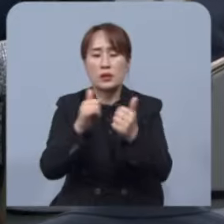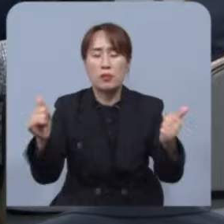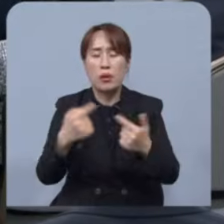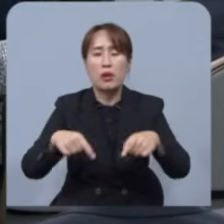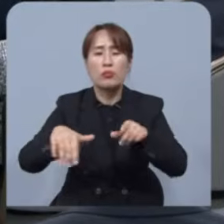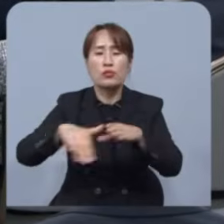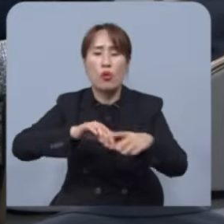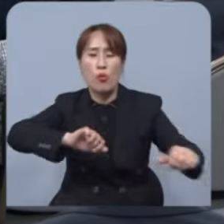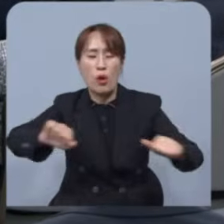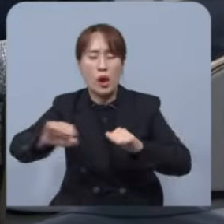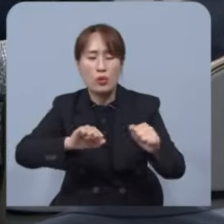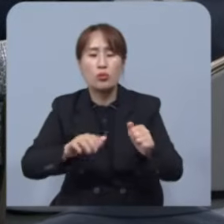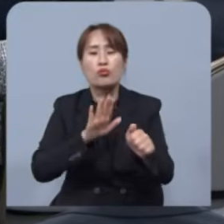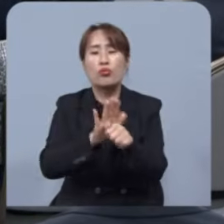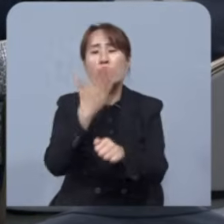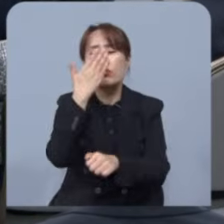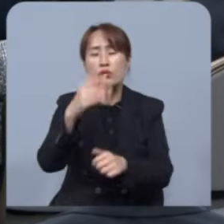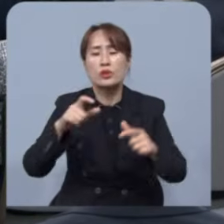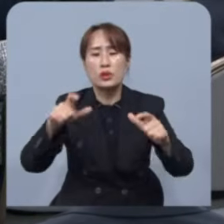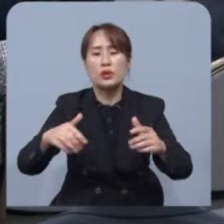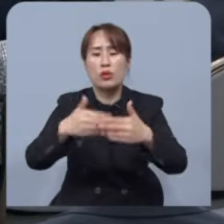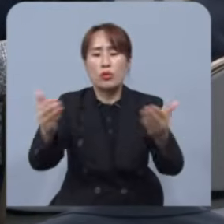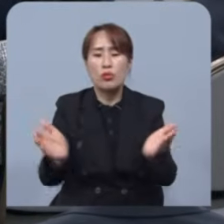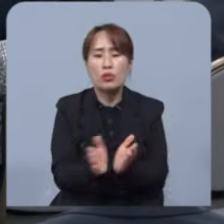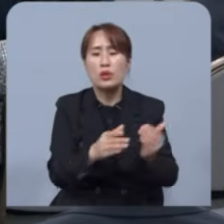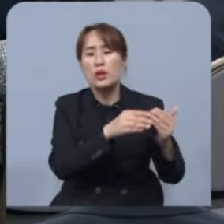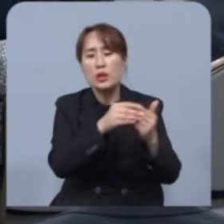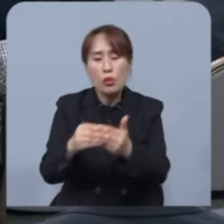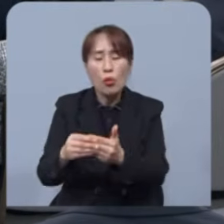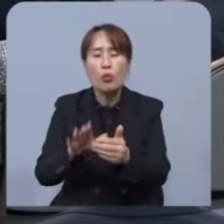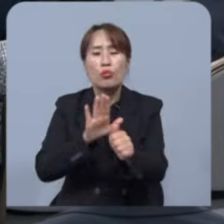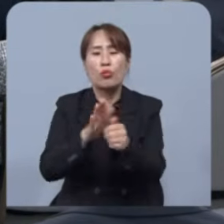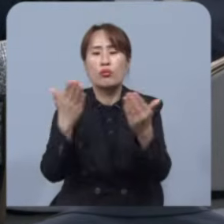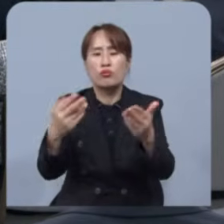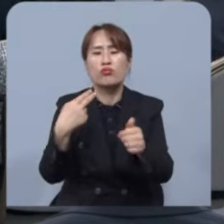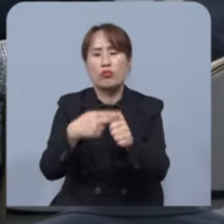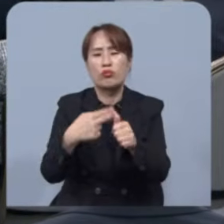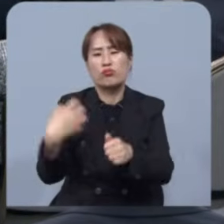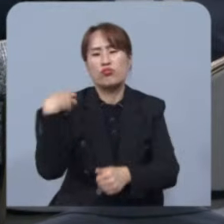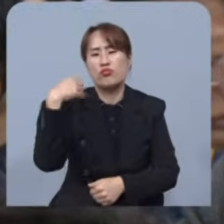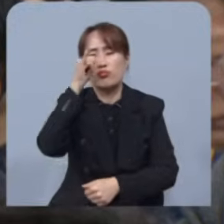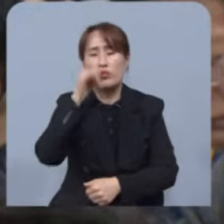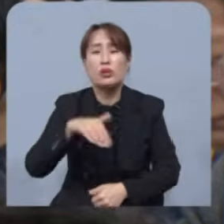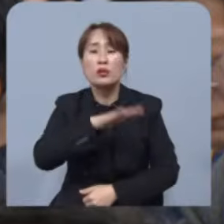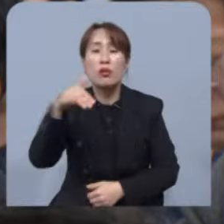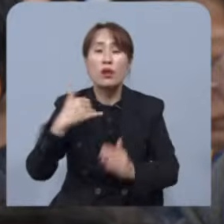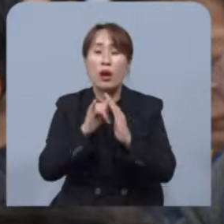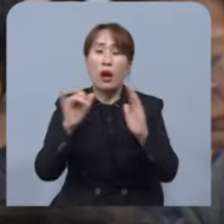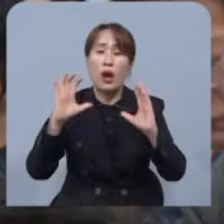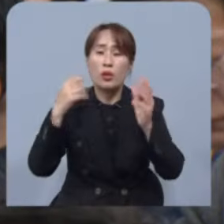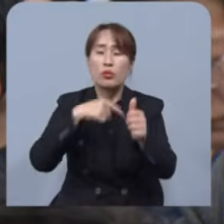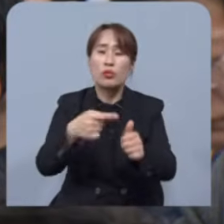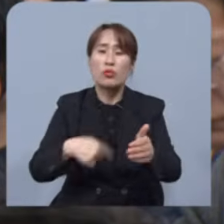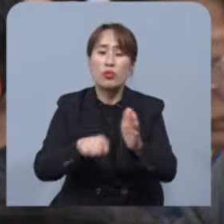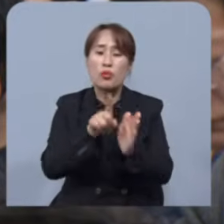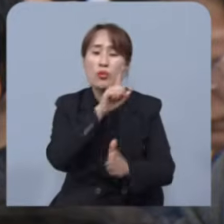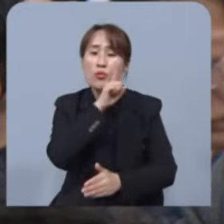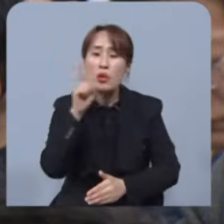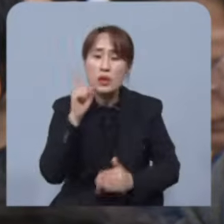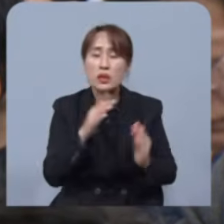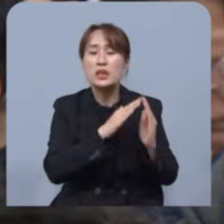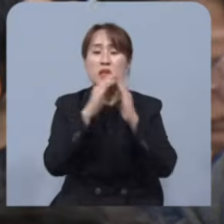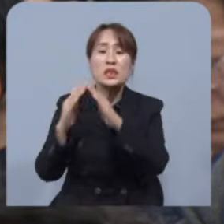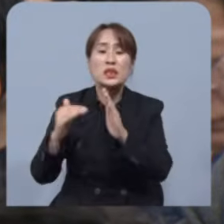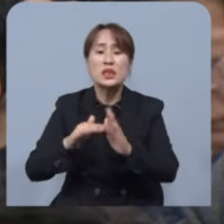문화 활동으로까지 이어지며 지역 공동체를 이어주는 중요한 역할을 해왔습니다. 저희 가족은 아이 교육을 위해 계산으로